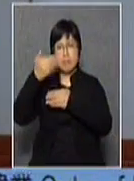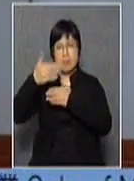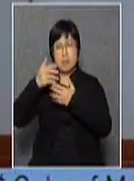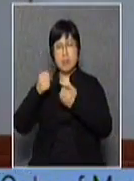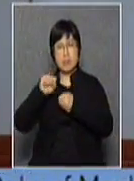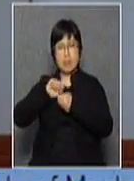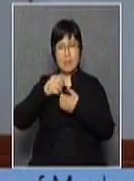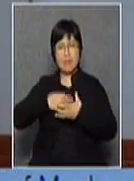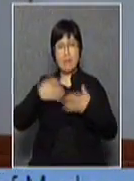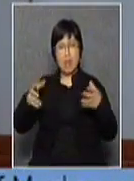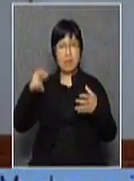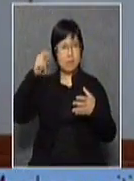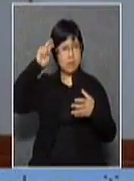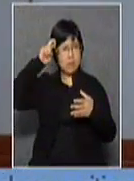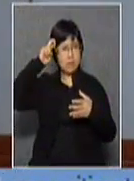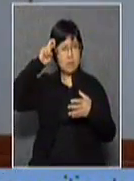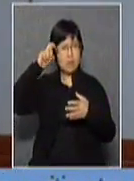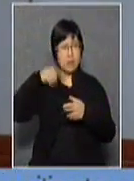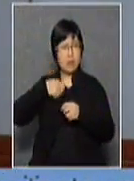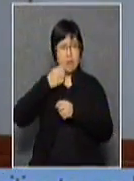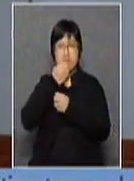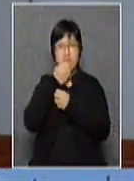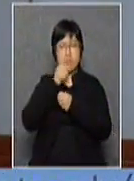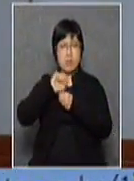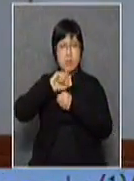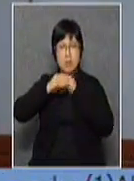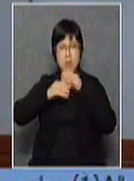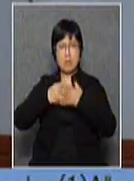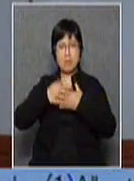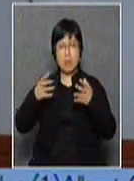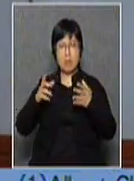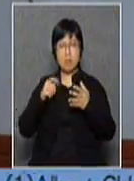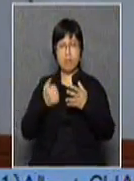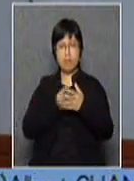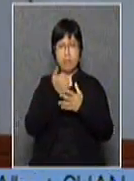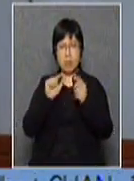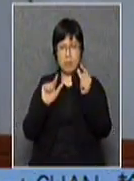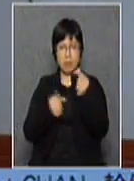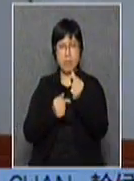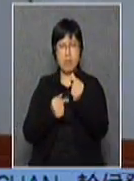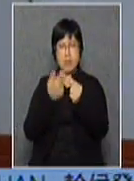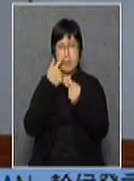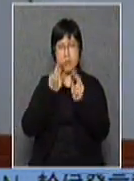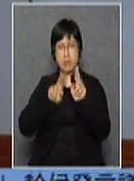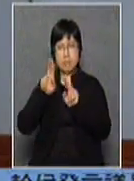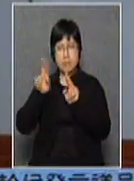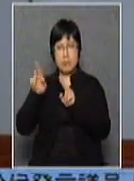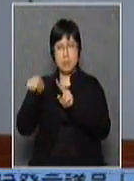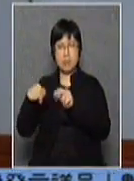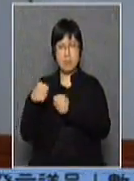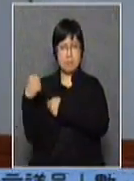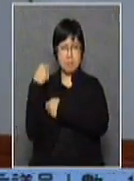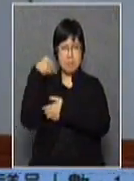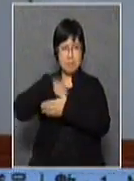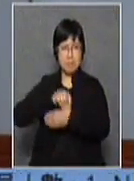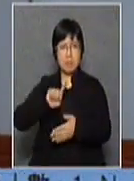擴展研究，探討將東涌擴展成為一個更具規模、更全面的新市鎮的潛力。